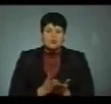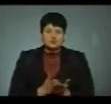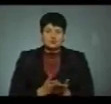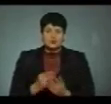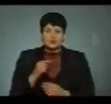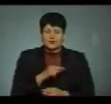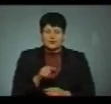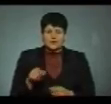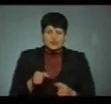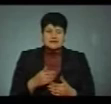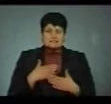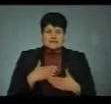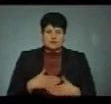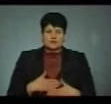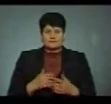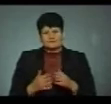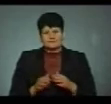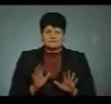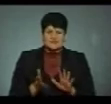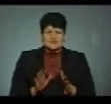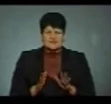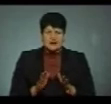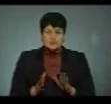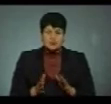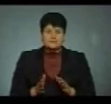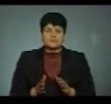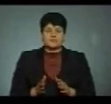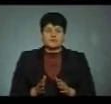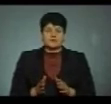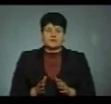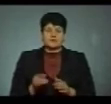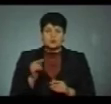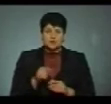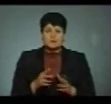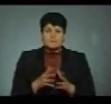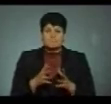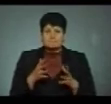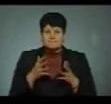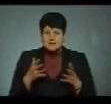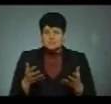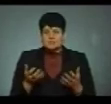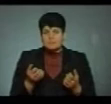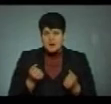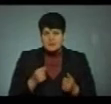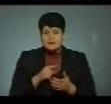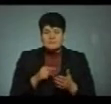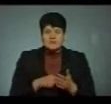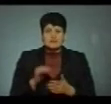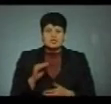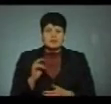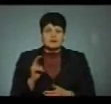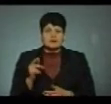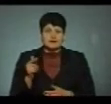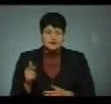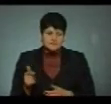вони задоволені посередньо, скажімо так. Тобто тут більше, якщо брати питання ЖКХ, то